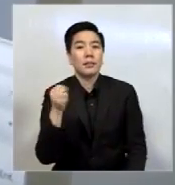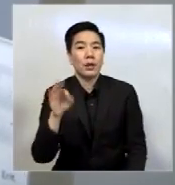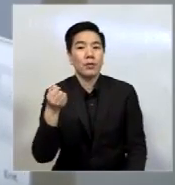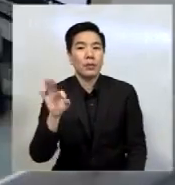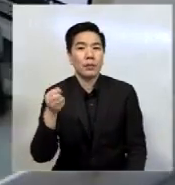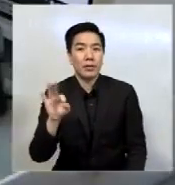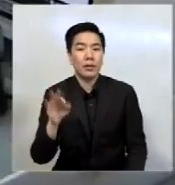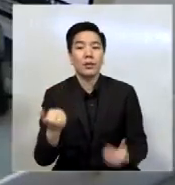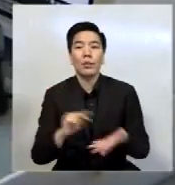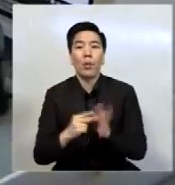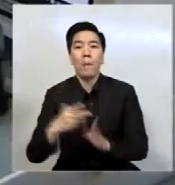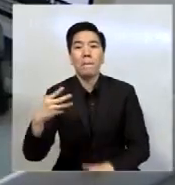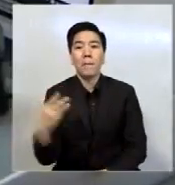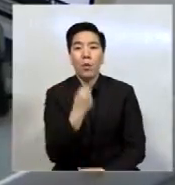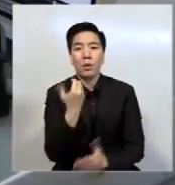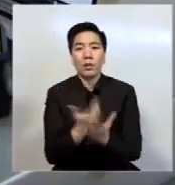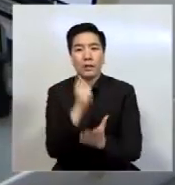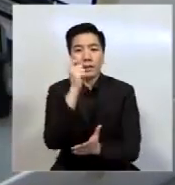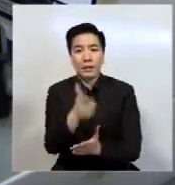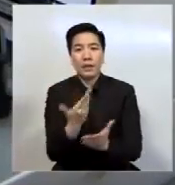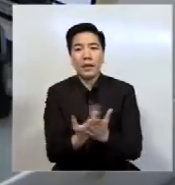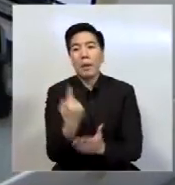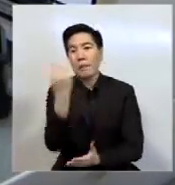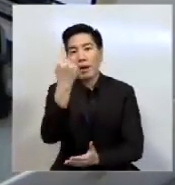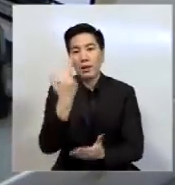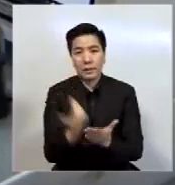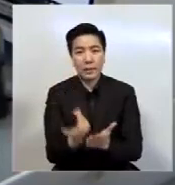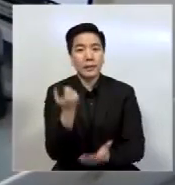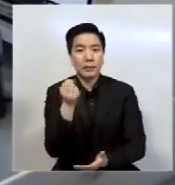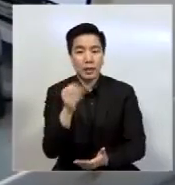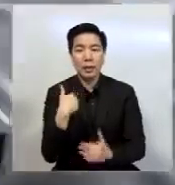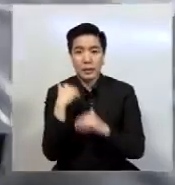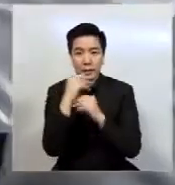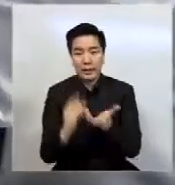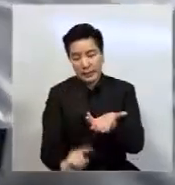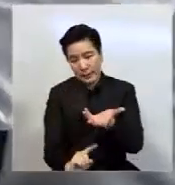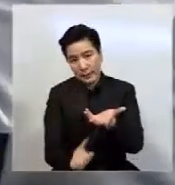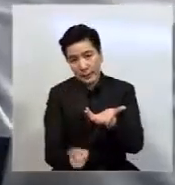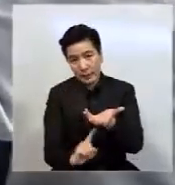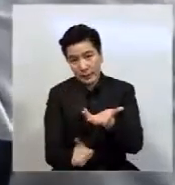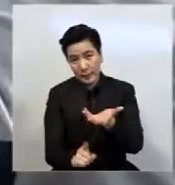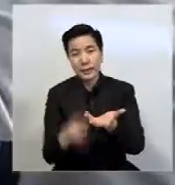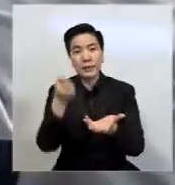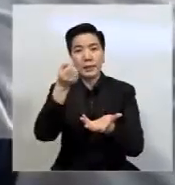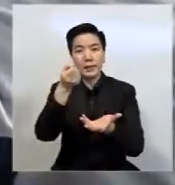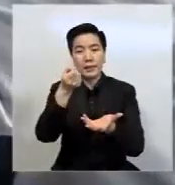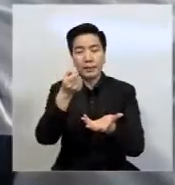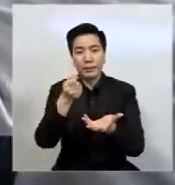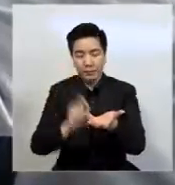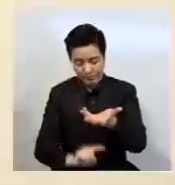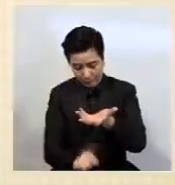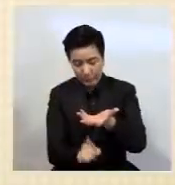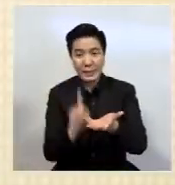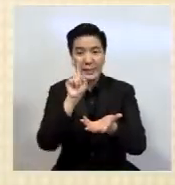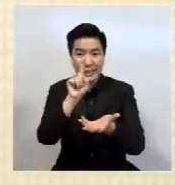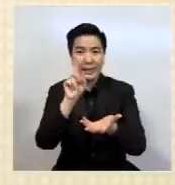-19เพราะเหมาจ่าย19บาทราคาเดียวแต่ว่าก็จำกัดนิดนึงนะคะน้ำหนักสูงสุดไม่เกินชิ้นละ1กิโลกรัมตั้ง